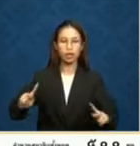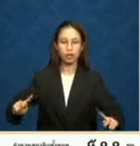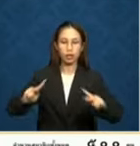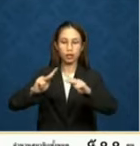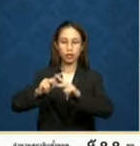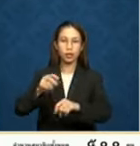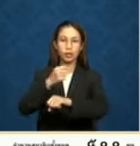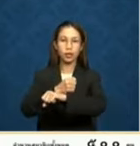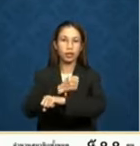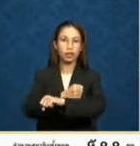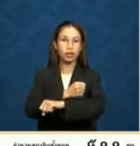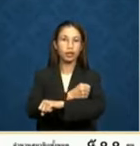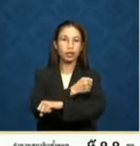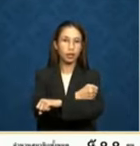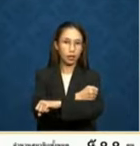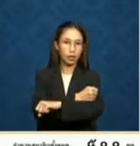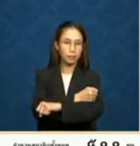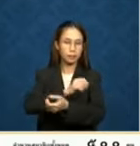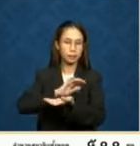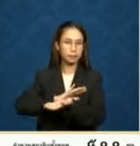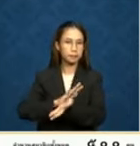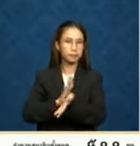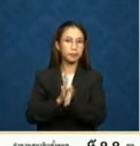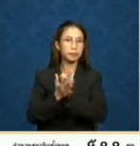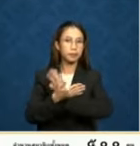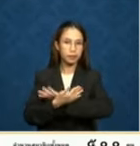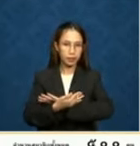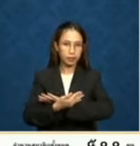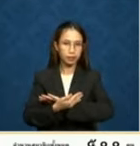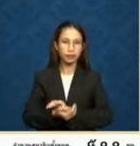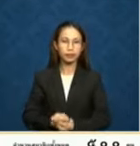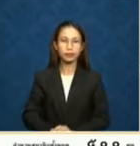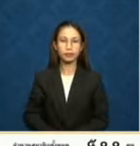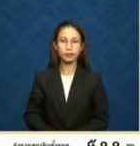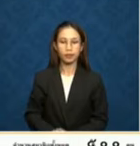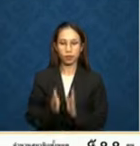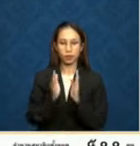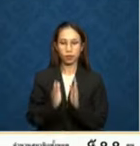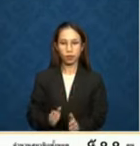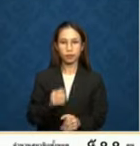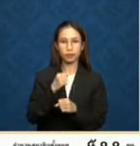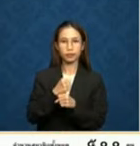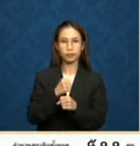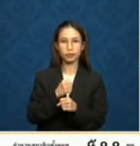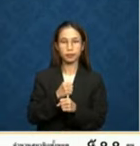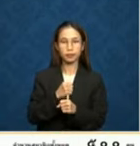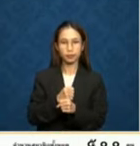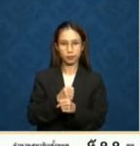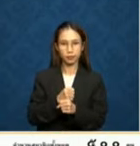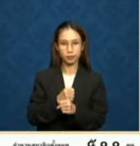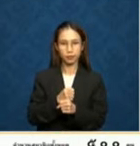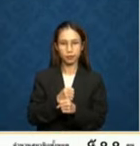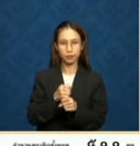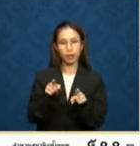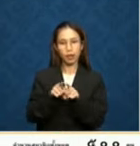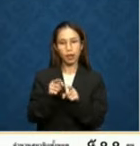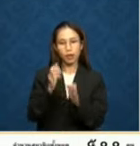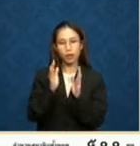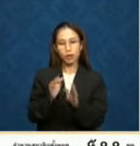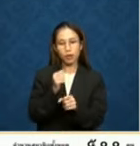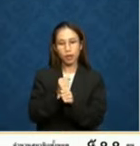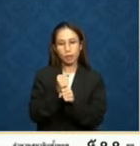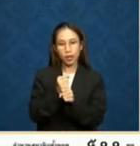มารที่จะปรบเปรียนนะครับบุคลากรที่ถูกคอย ลด